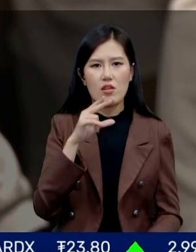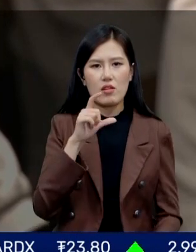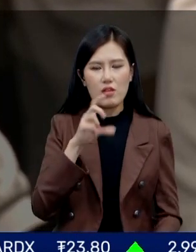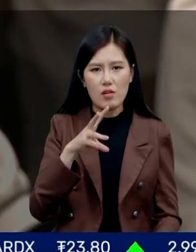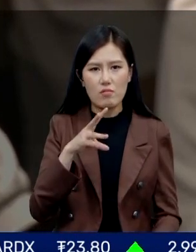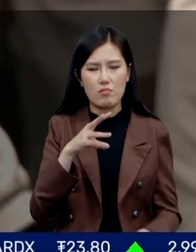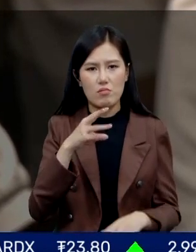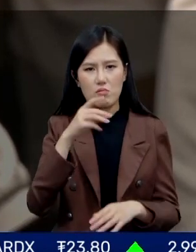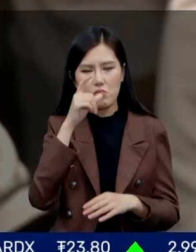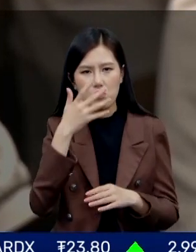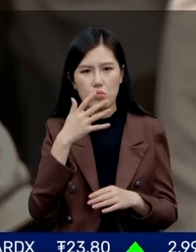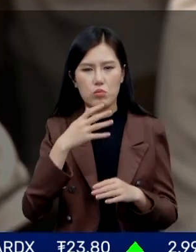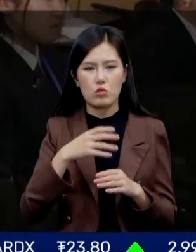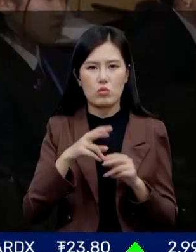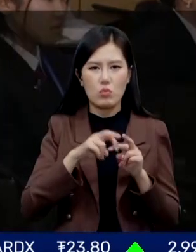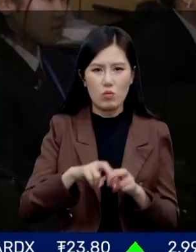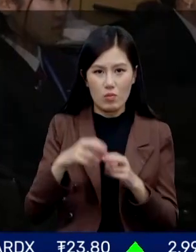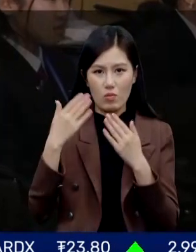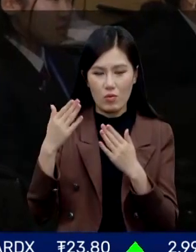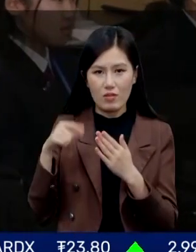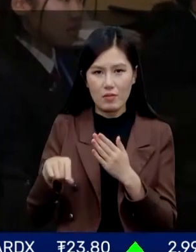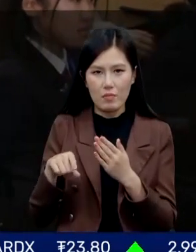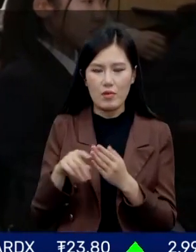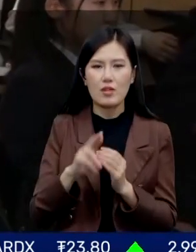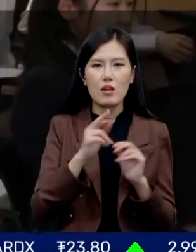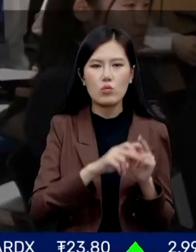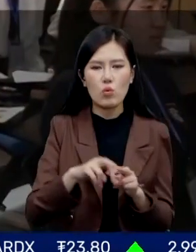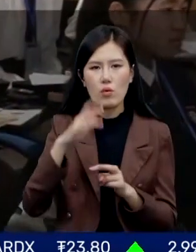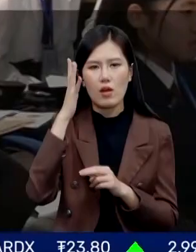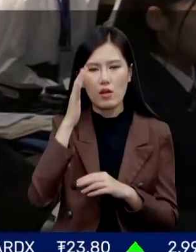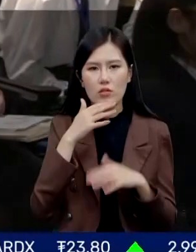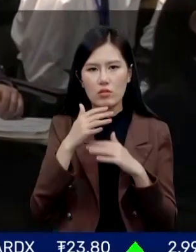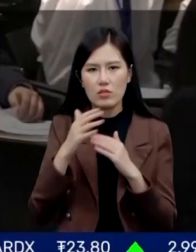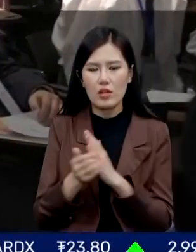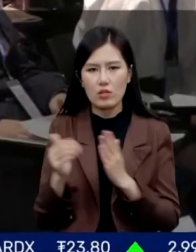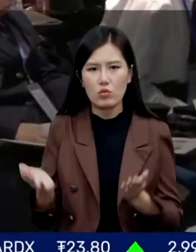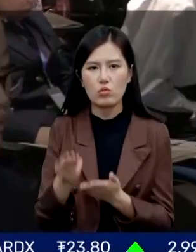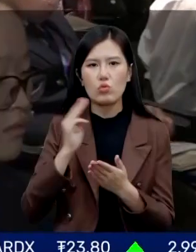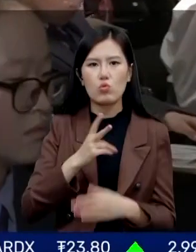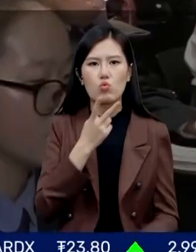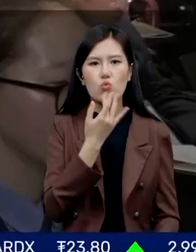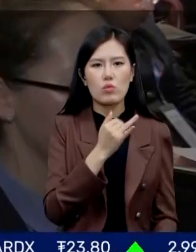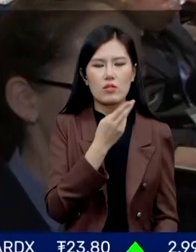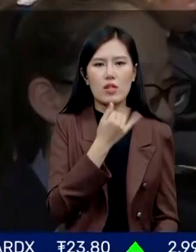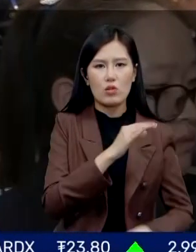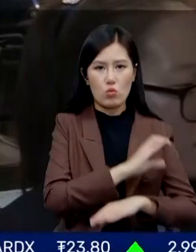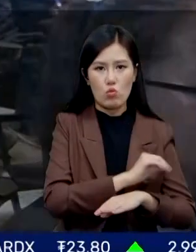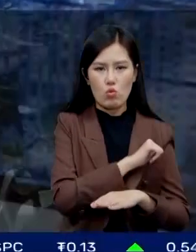хилдээрх цохол бүтээлээ судлан унших, судалгааны ажил аргачлал суралцах мэдлэг чадварыг эзэмшүүлэхийг үйлчлэл сургуулийн зүгээс